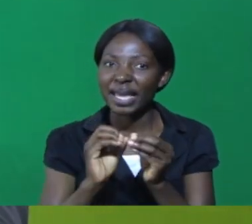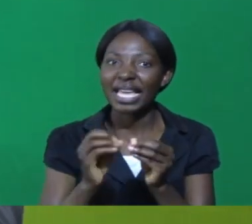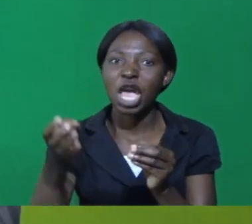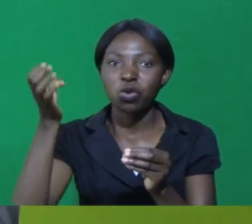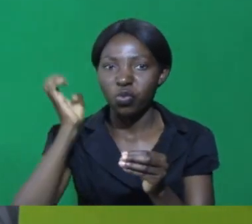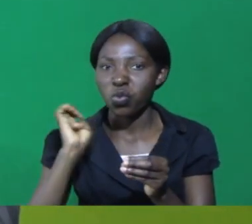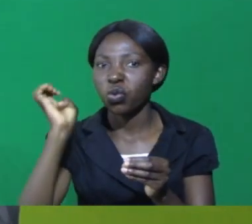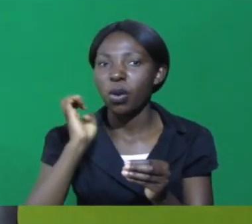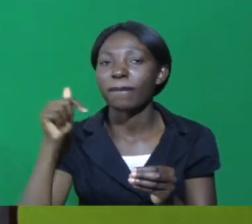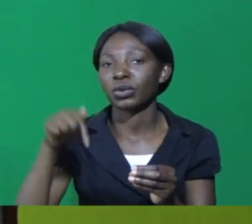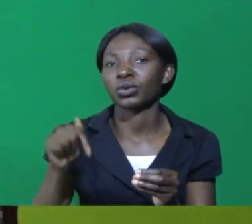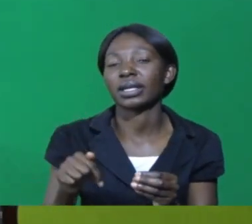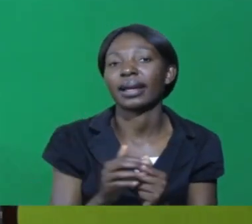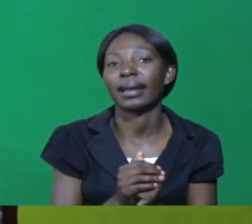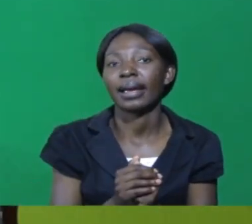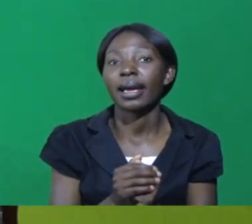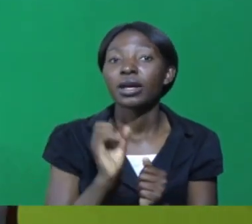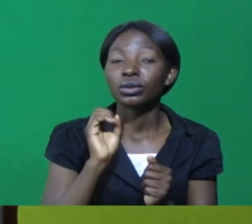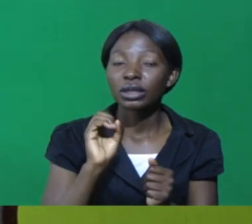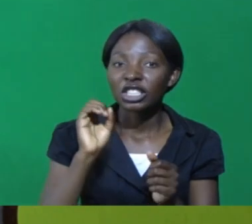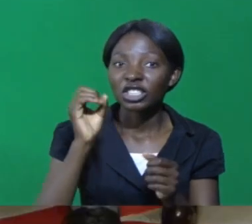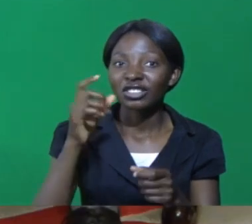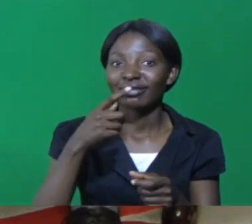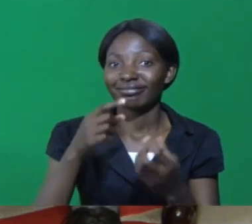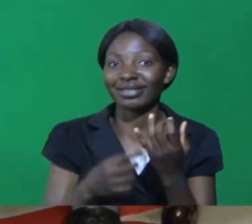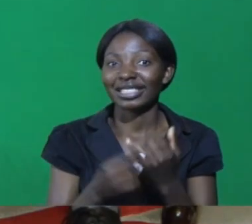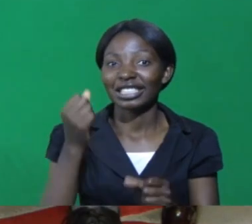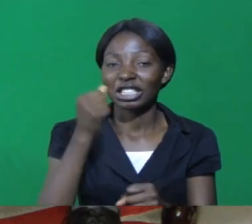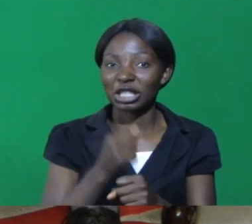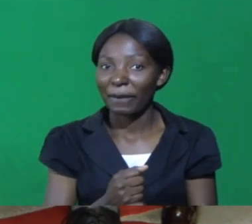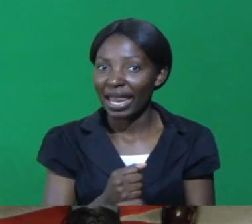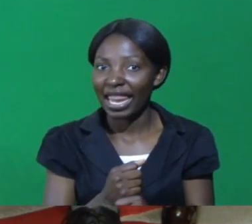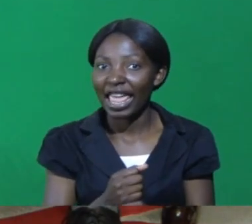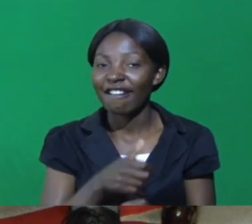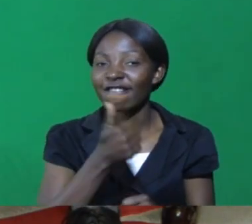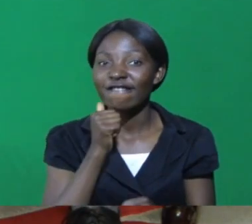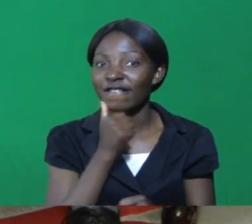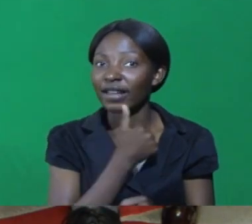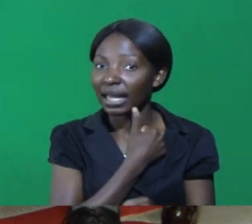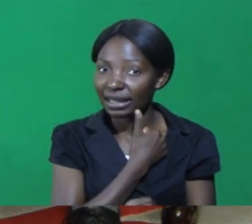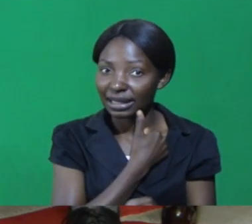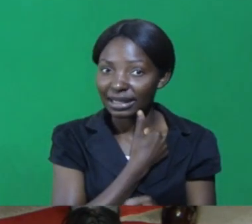yatiinayo nhasi vateereri. Okay. Kunoti Germany, France,